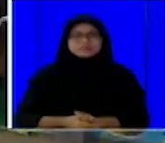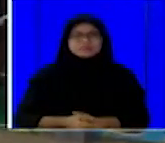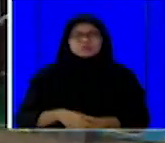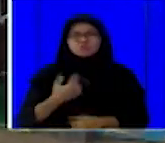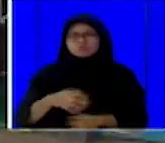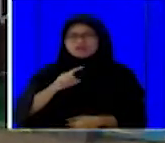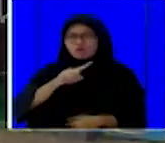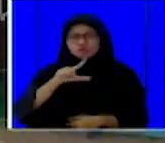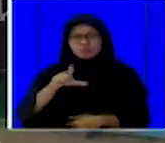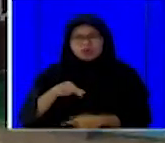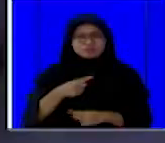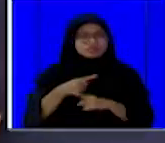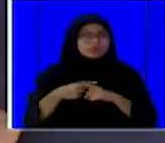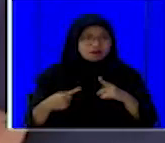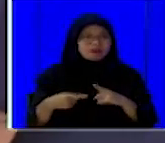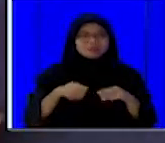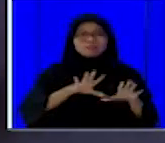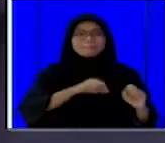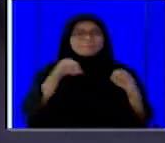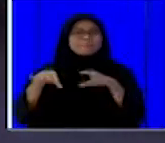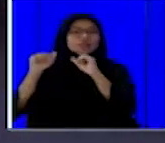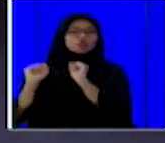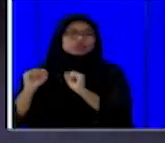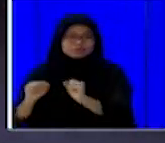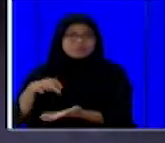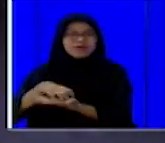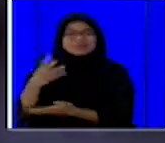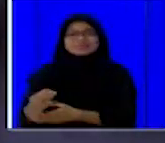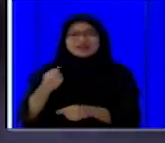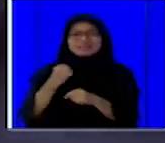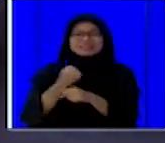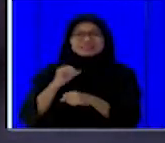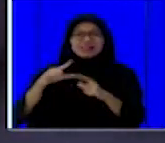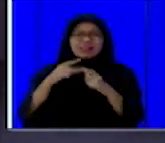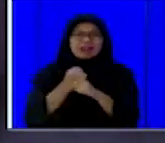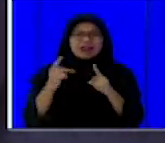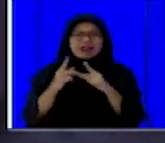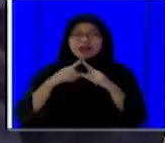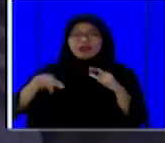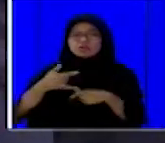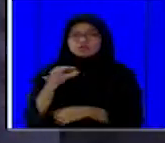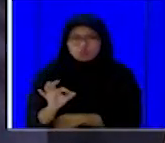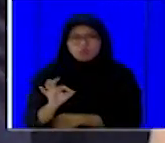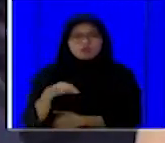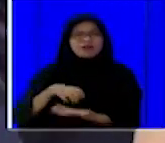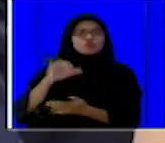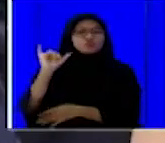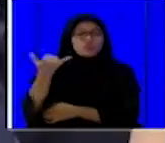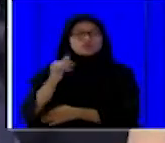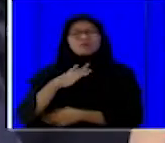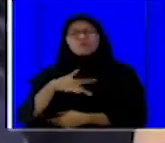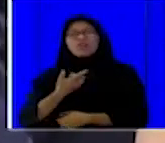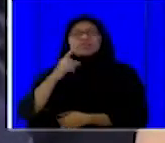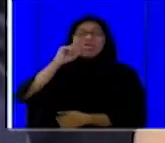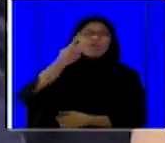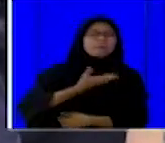Sementara itu, setelah lebih dari setengah bulan berada di tempat pengungsian, para pengungsi Merapi di Desa Gelaga Harjo, Cangkringan, Pakem Sleman, Daerah